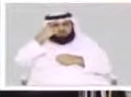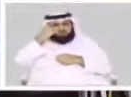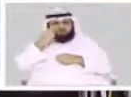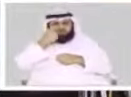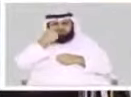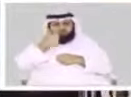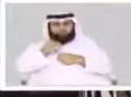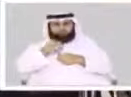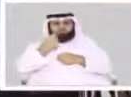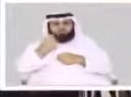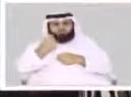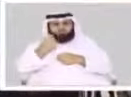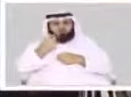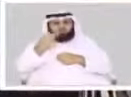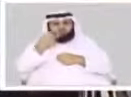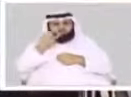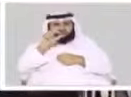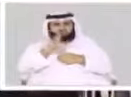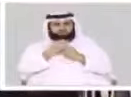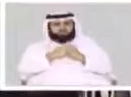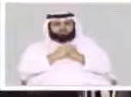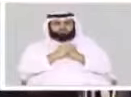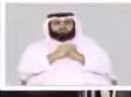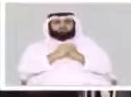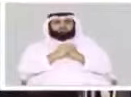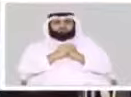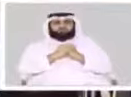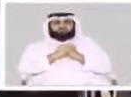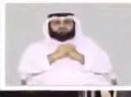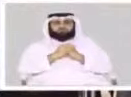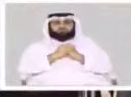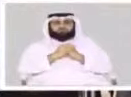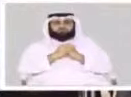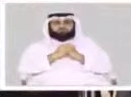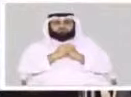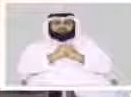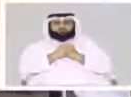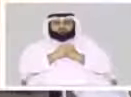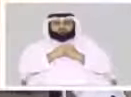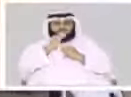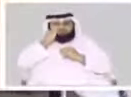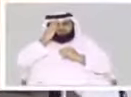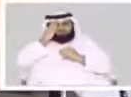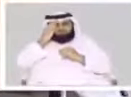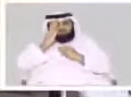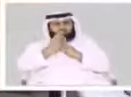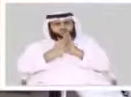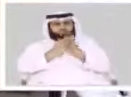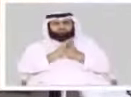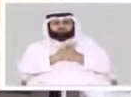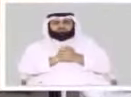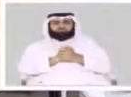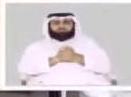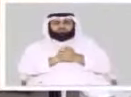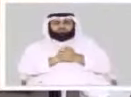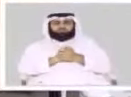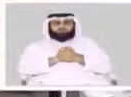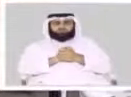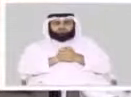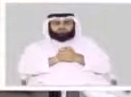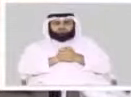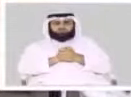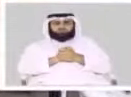والمال والعرض والدماء. الدماء، نعم أحسنت. مساكم الله خير يا شيخ، فعلا يعني